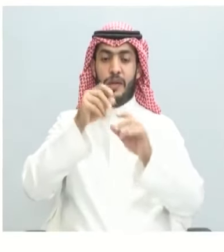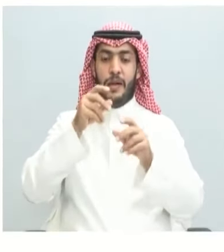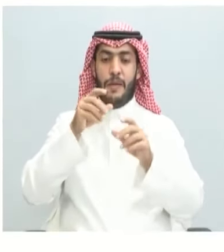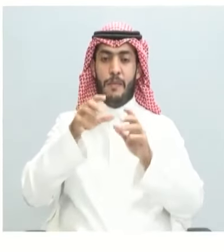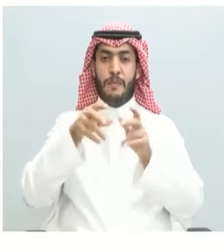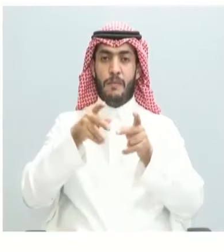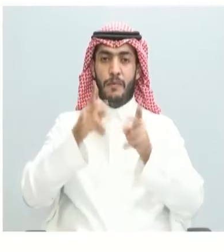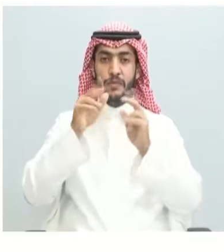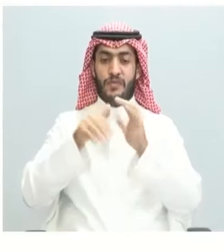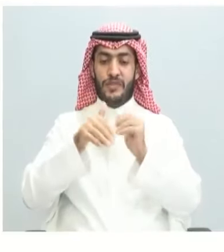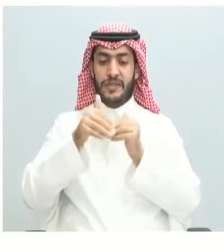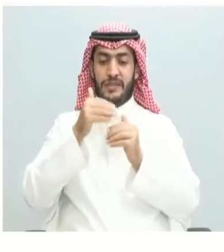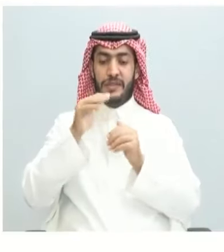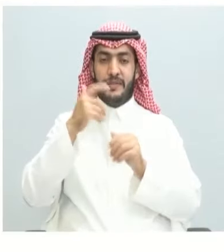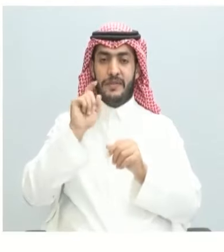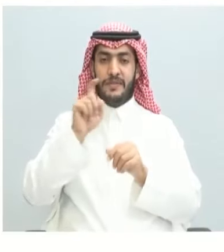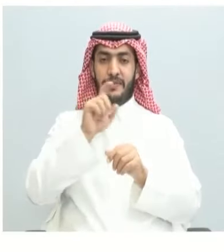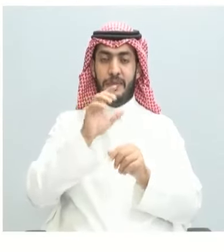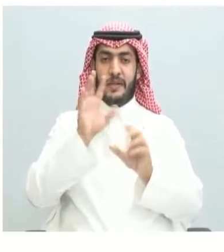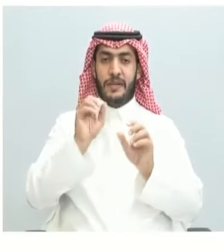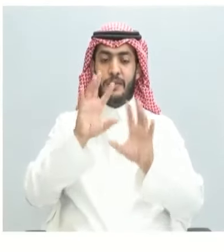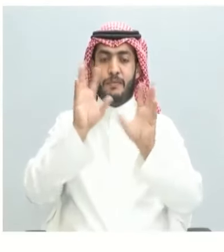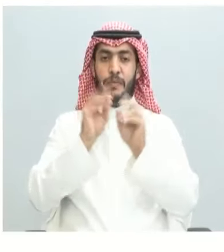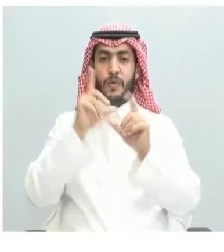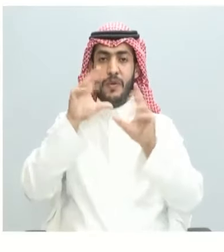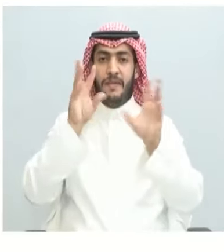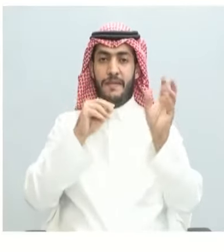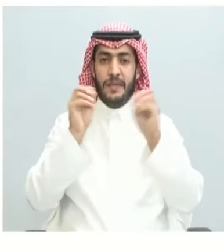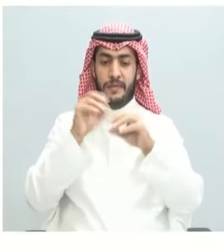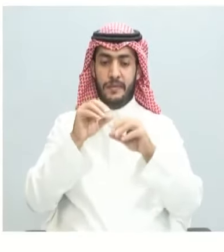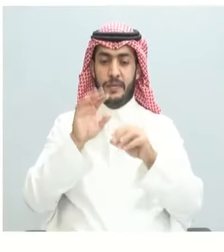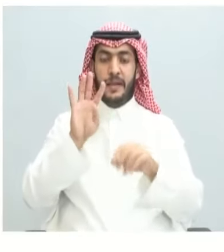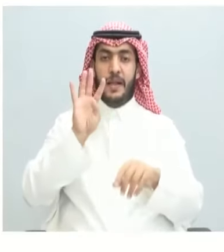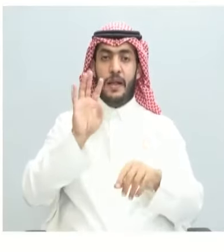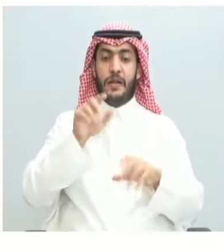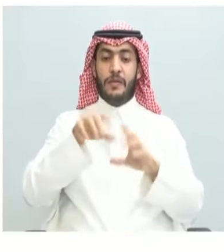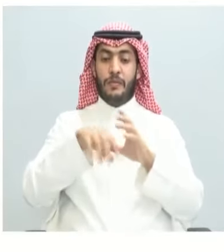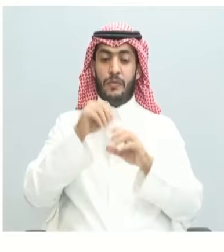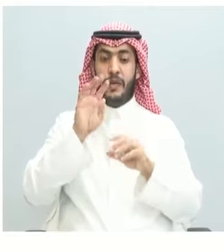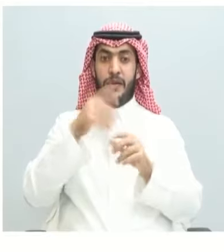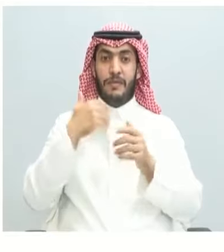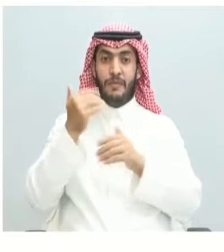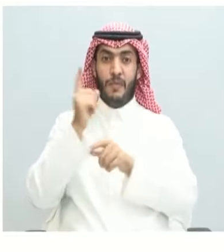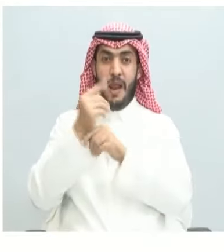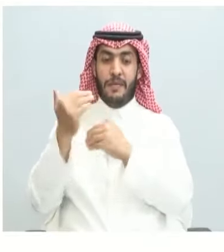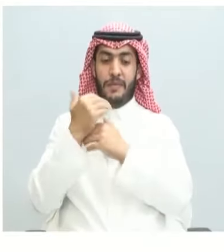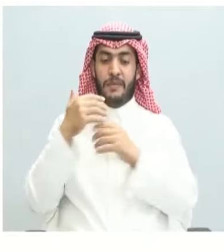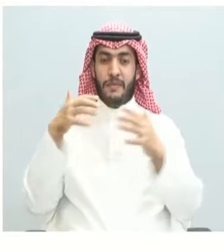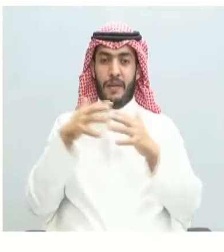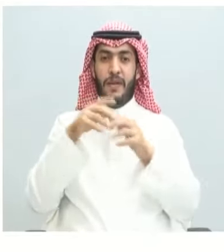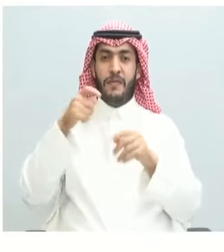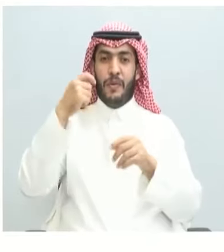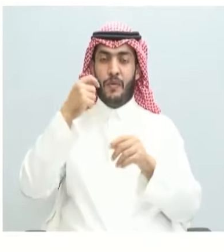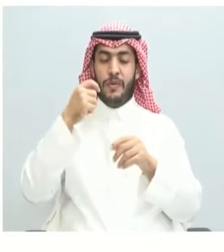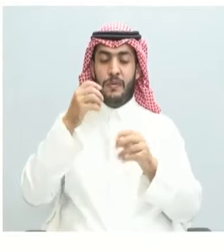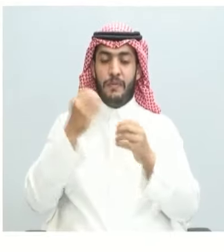جديد ونقوم بانشائه من خلال تجميع الصور اربعه في المشروع بناء على تعليمات معلمك شارك مقطع